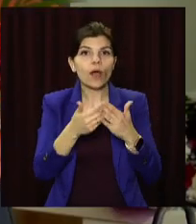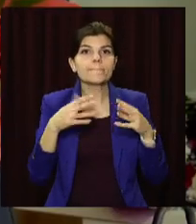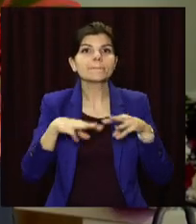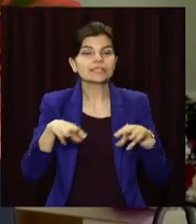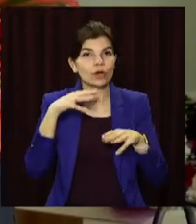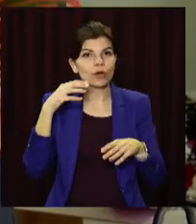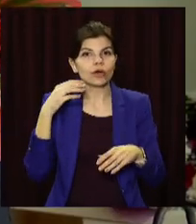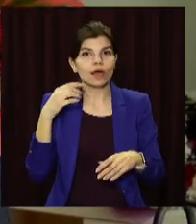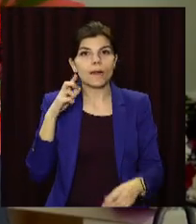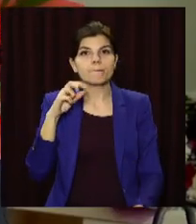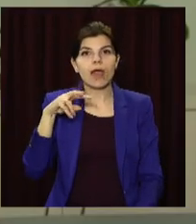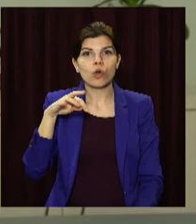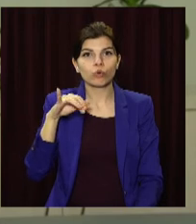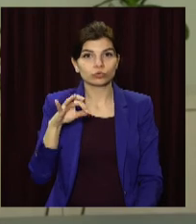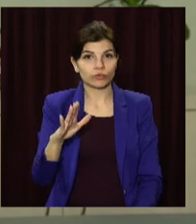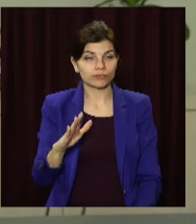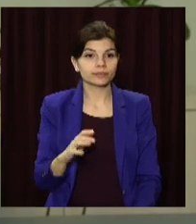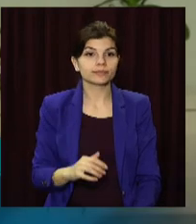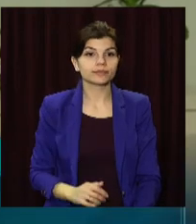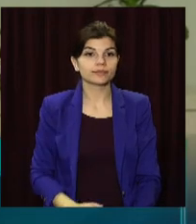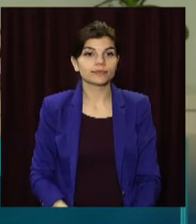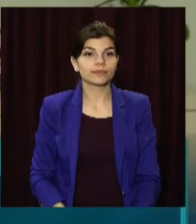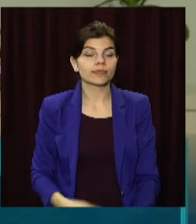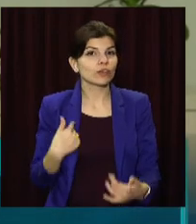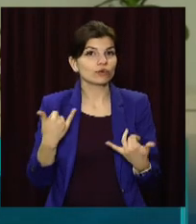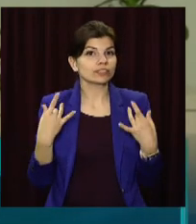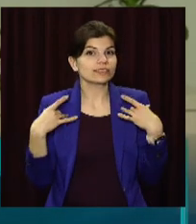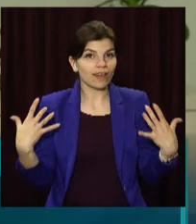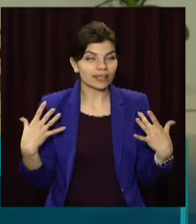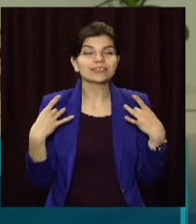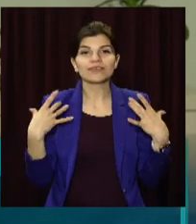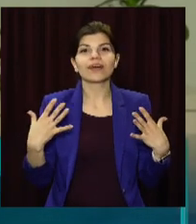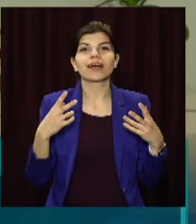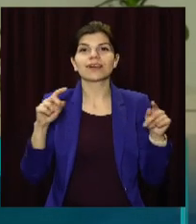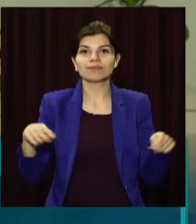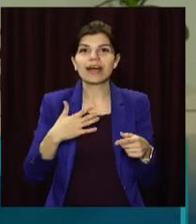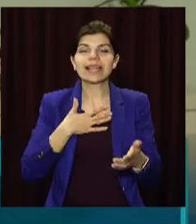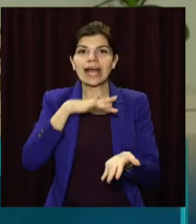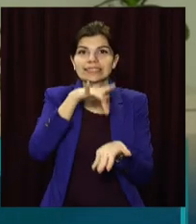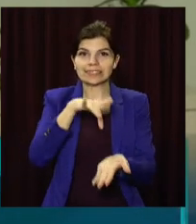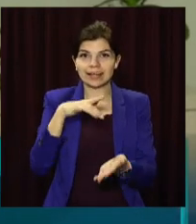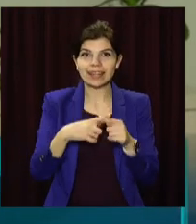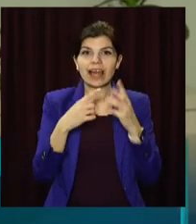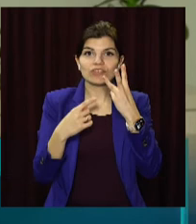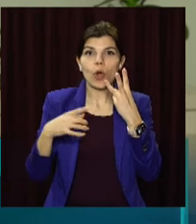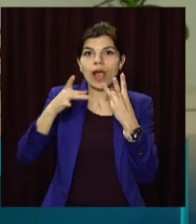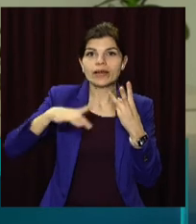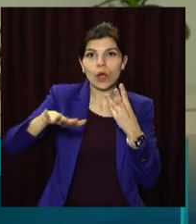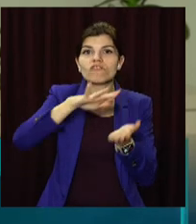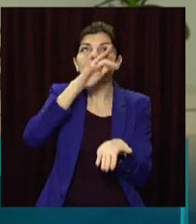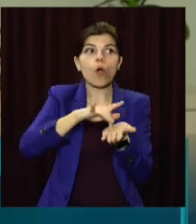міського голови Андрія Білоусова. Сьогодні у нас свято, свято створення наших територіальних центрів в 3 районах